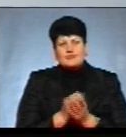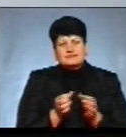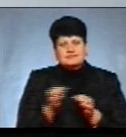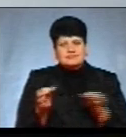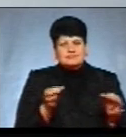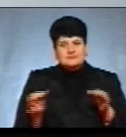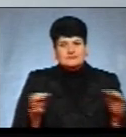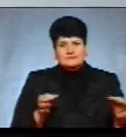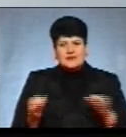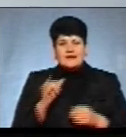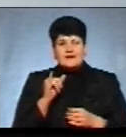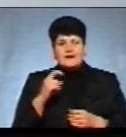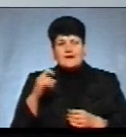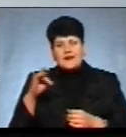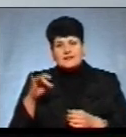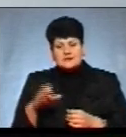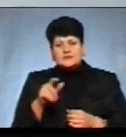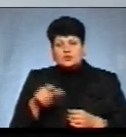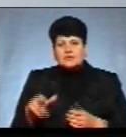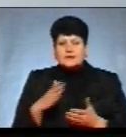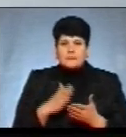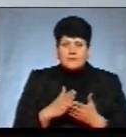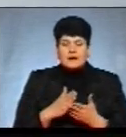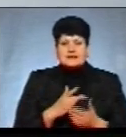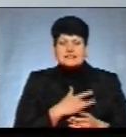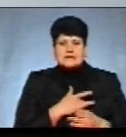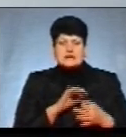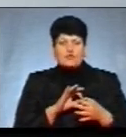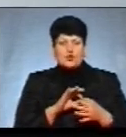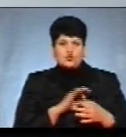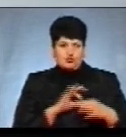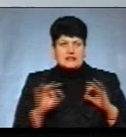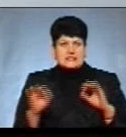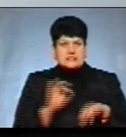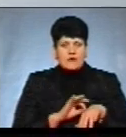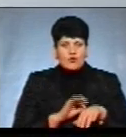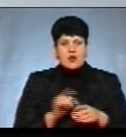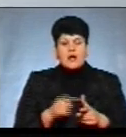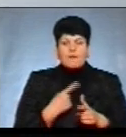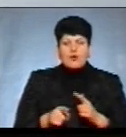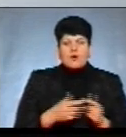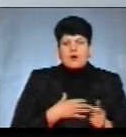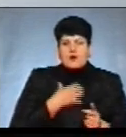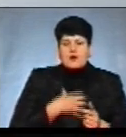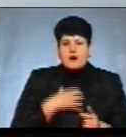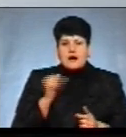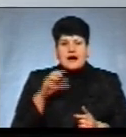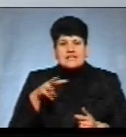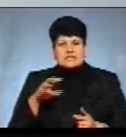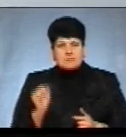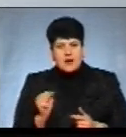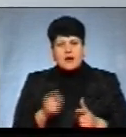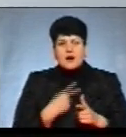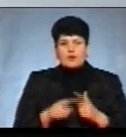обслуговують периферійний компонент eHealth. Пацієнт, який має або серцево-судинне захворювання, або астму, або